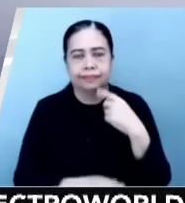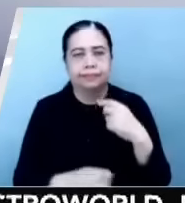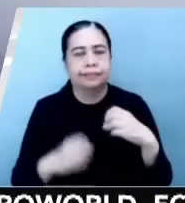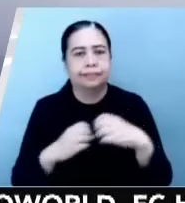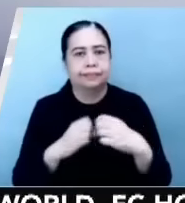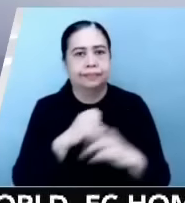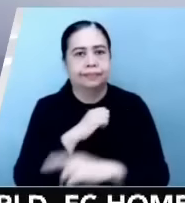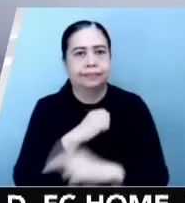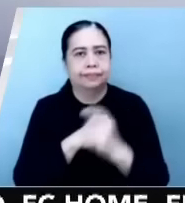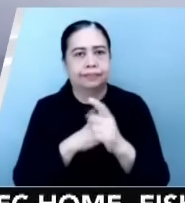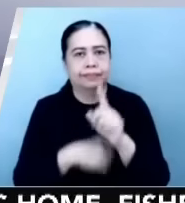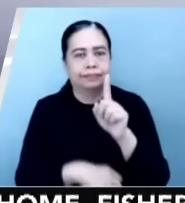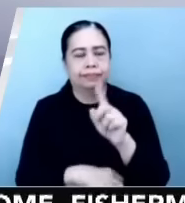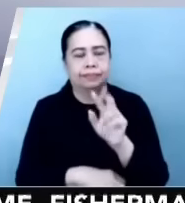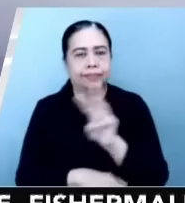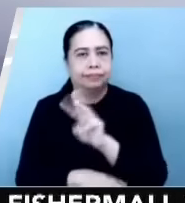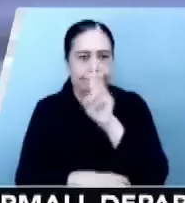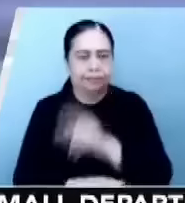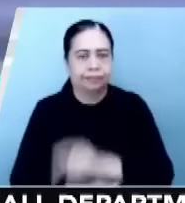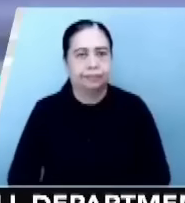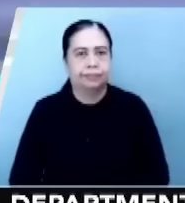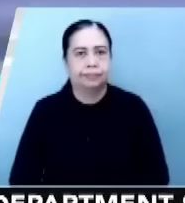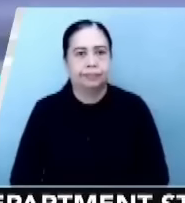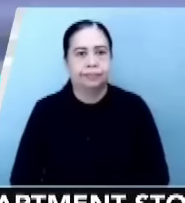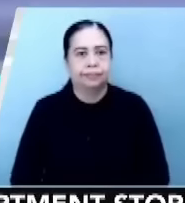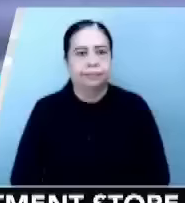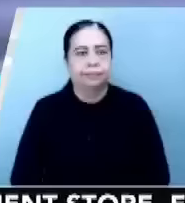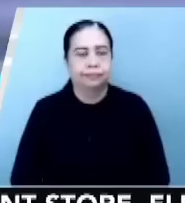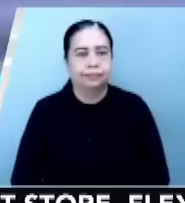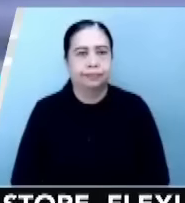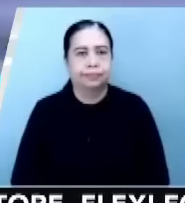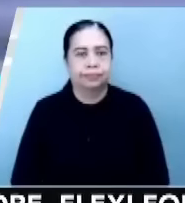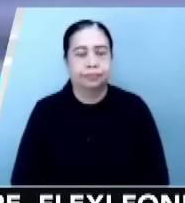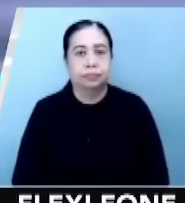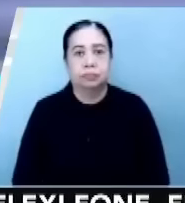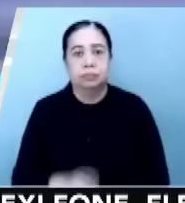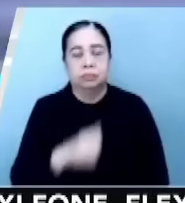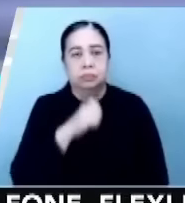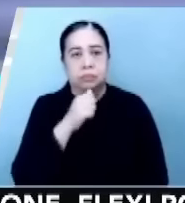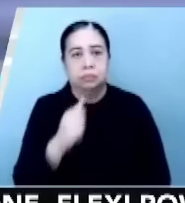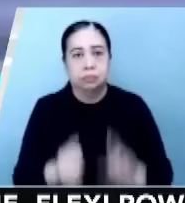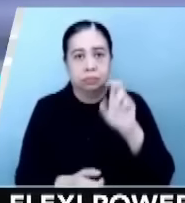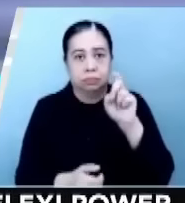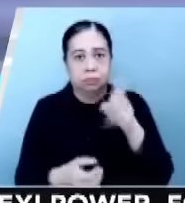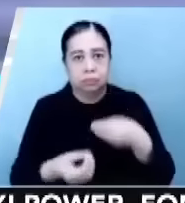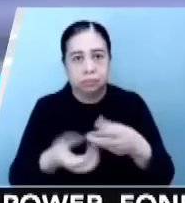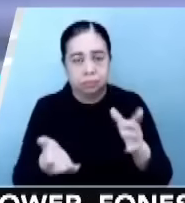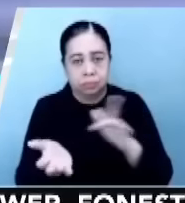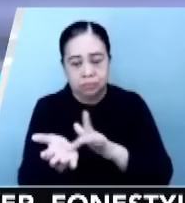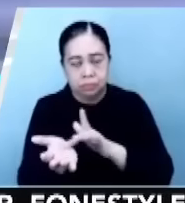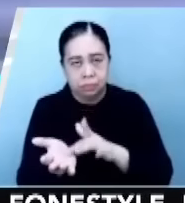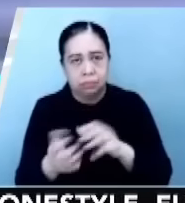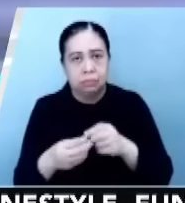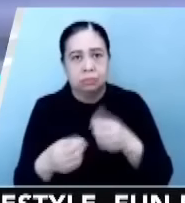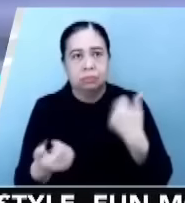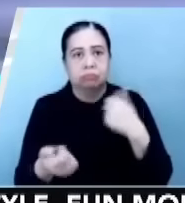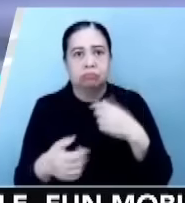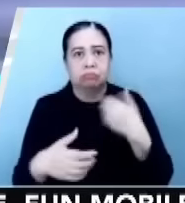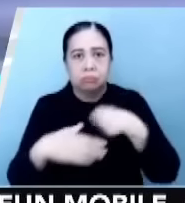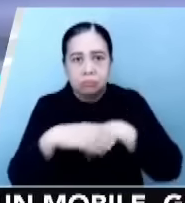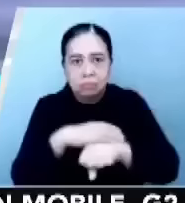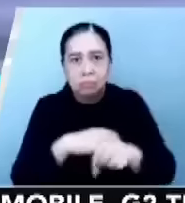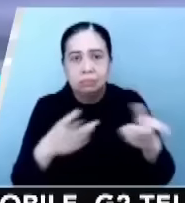TV 1 Western Visayas. Hindi lang nagre-reseta ng gagamot at nagpapaanak pa umano ang